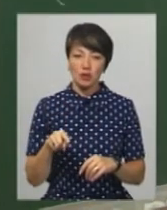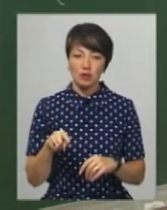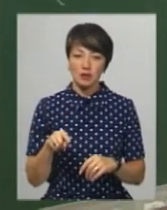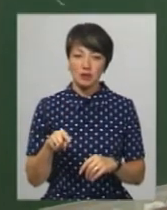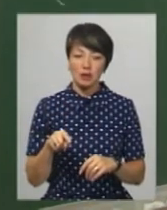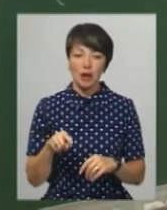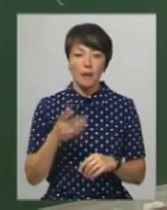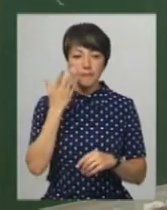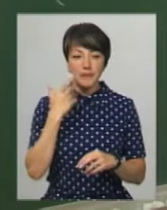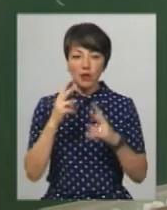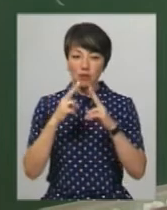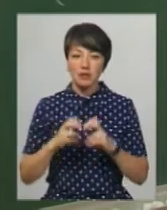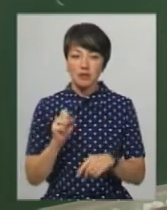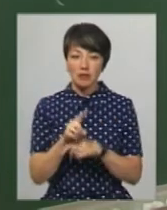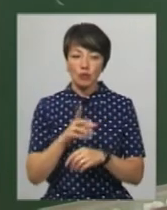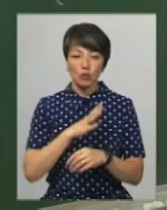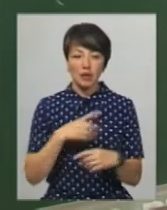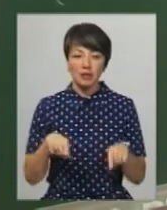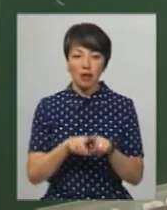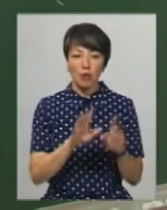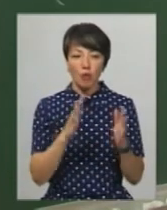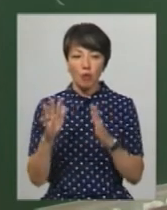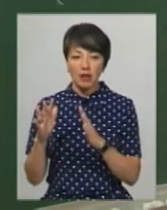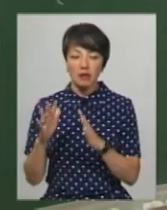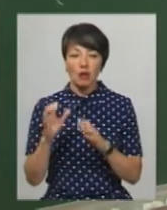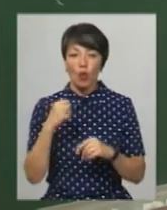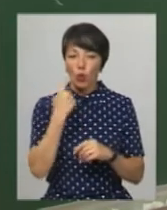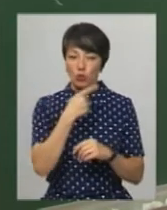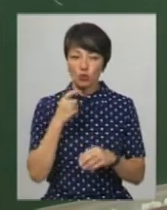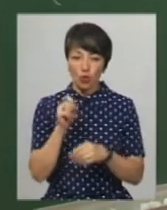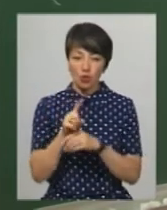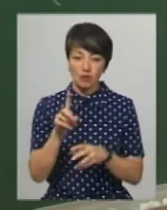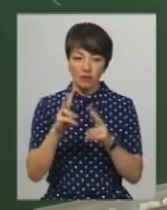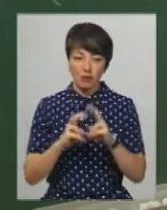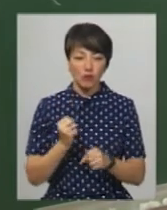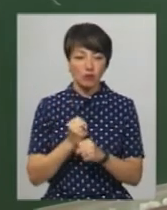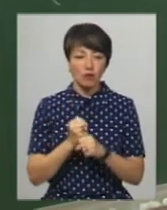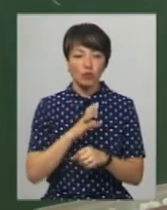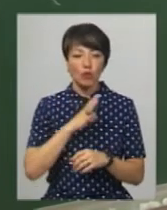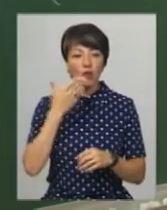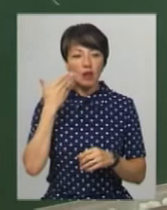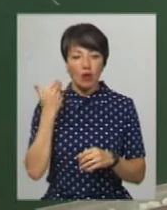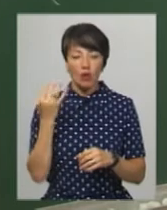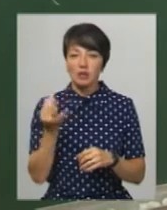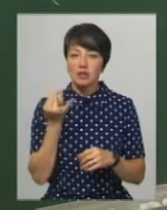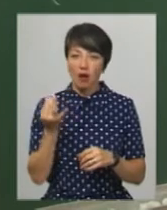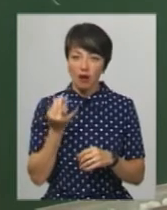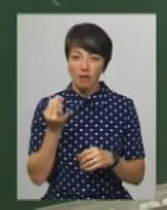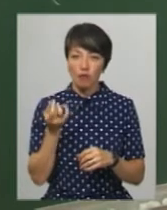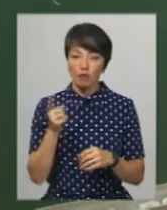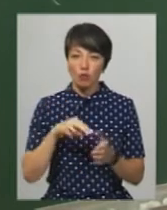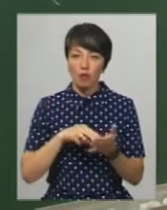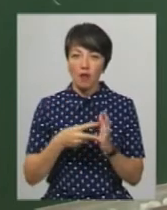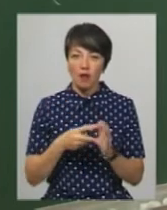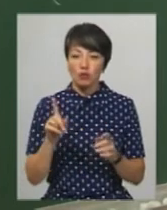тому що при розв'язуванні задач було навіть такі моменти, що він їх і усно розв'язував. Тобто працювати було дуже легко, дуже цікаво, в тому